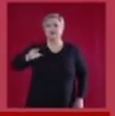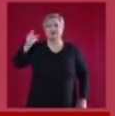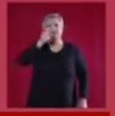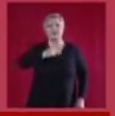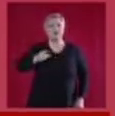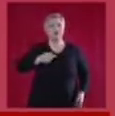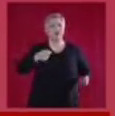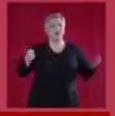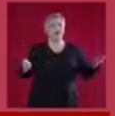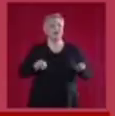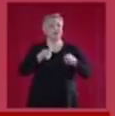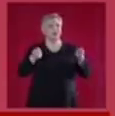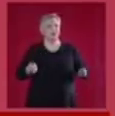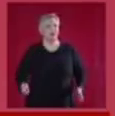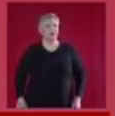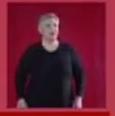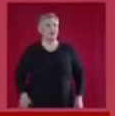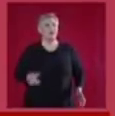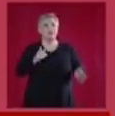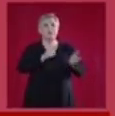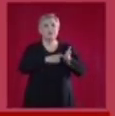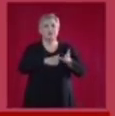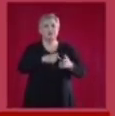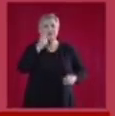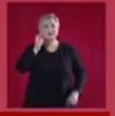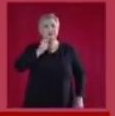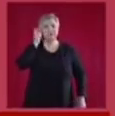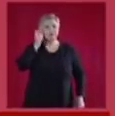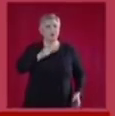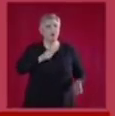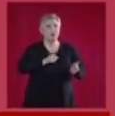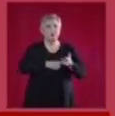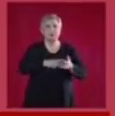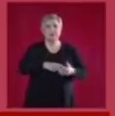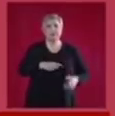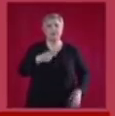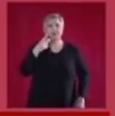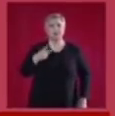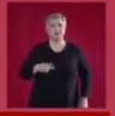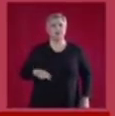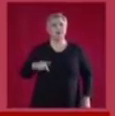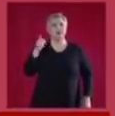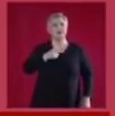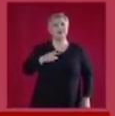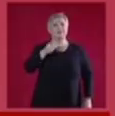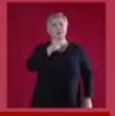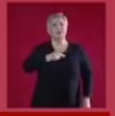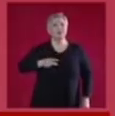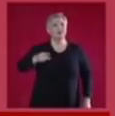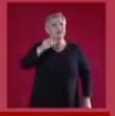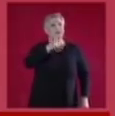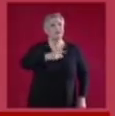σήμερα έτσι όπως είναι και όπως λειτουργεί πρέπει να το πούμε αυτό φαίνεται να υποτιμά την κοινωνική συνοχή προς όφελος της σιδηράς